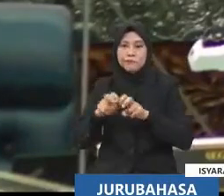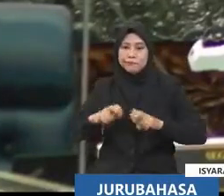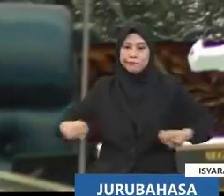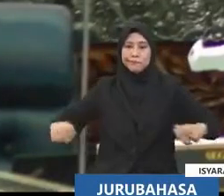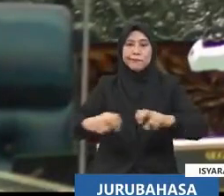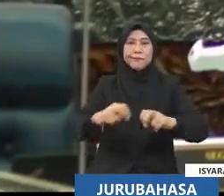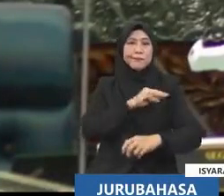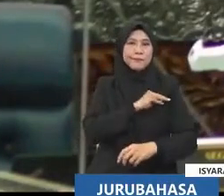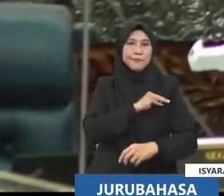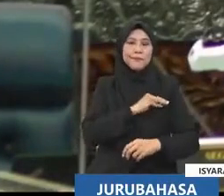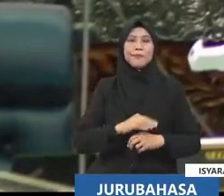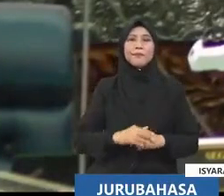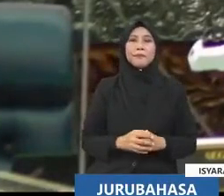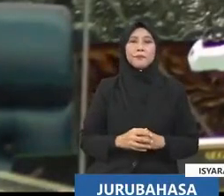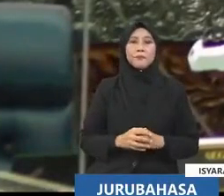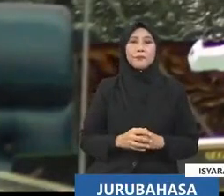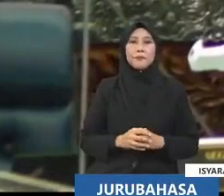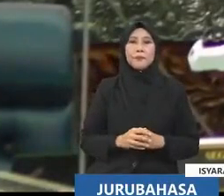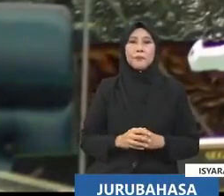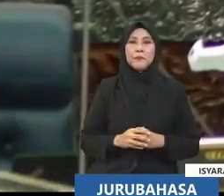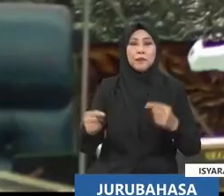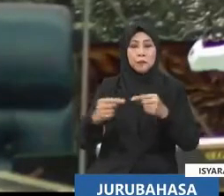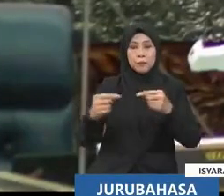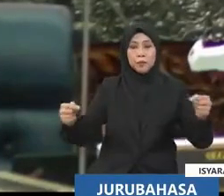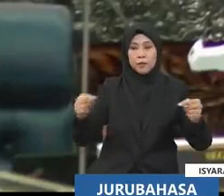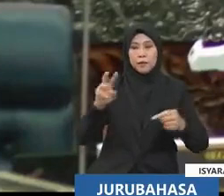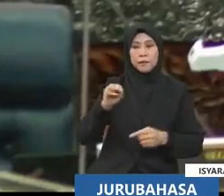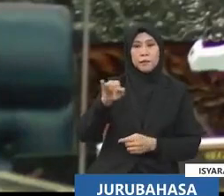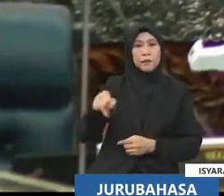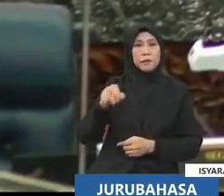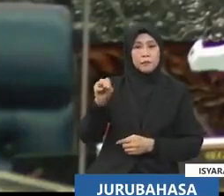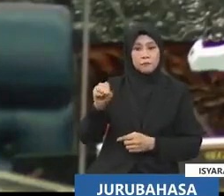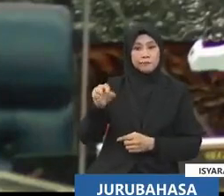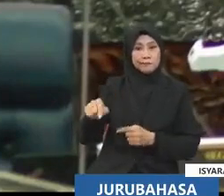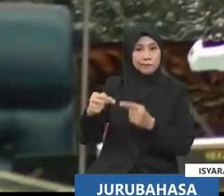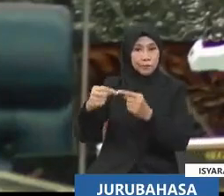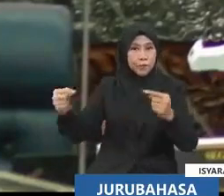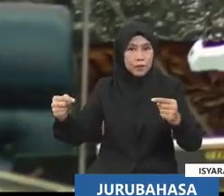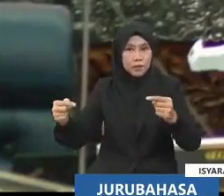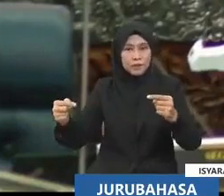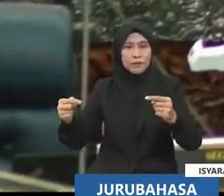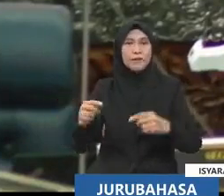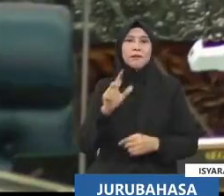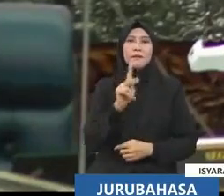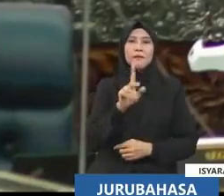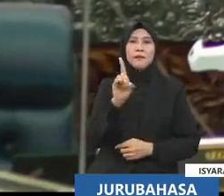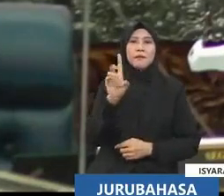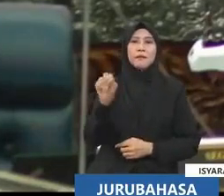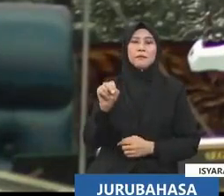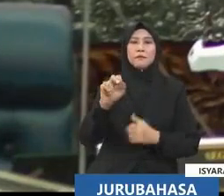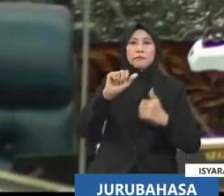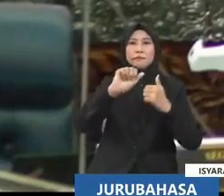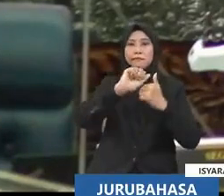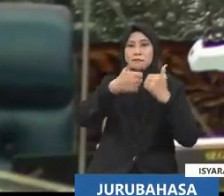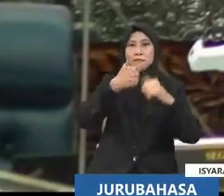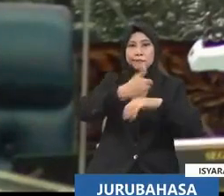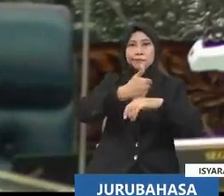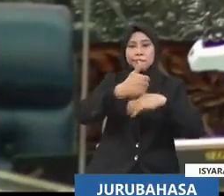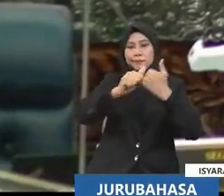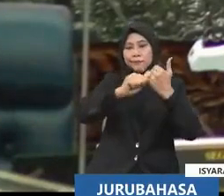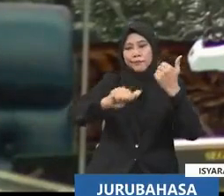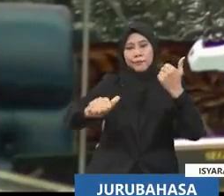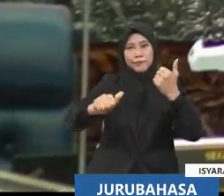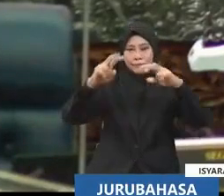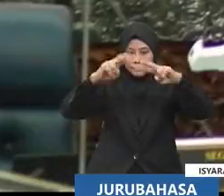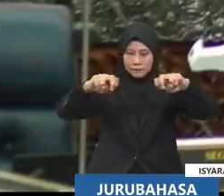Jemaah Menteri. Susulan daripada keputusan MJM tersebut, Kadin melalui jawatan kuasa teknikal telah